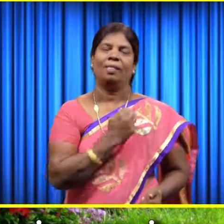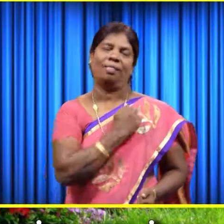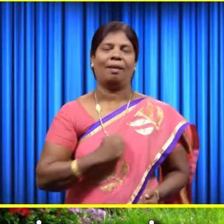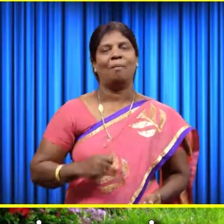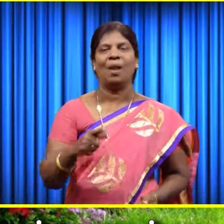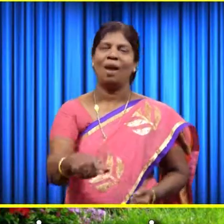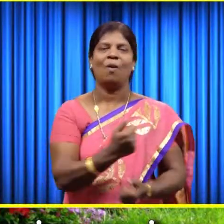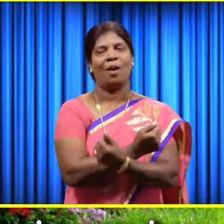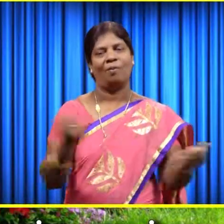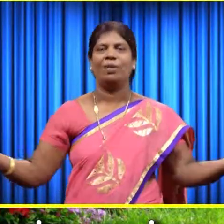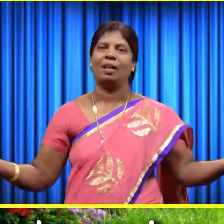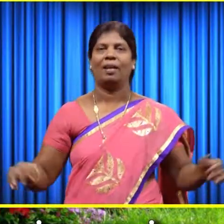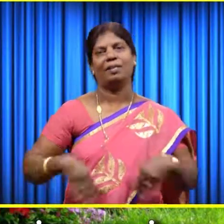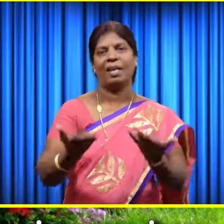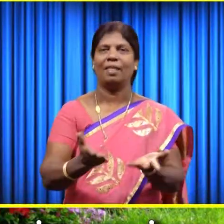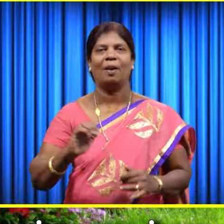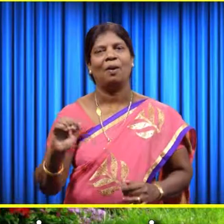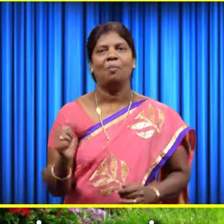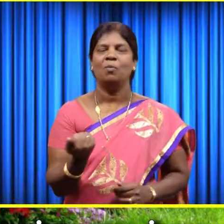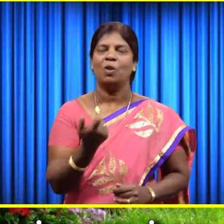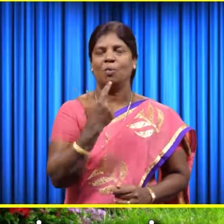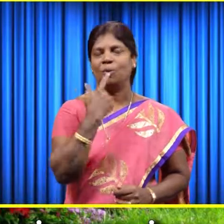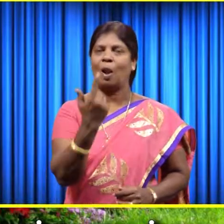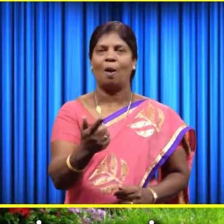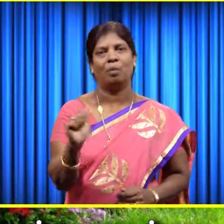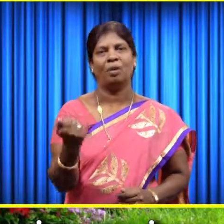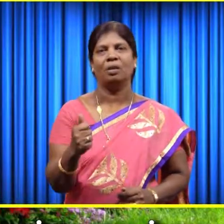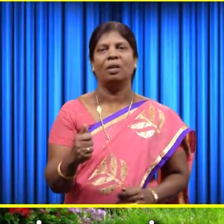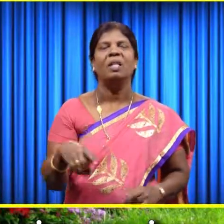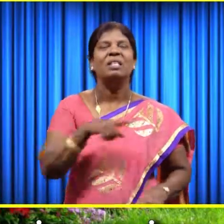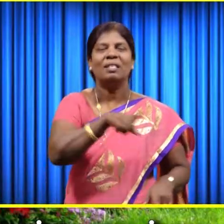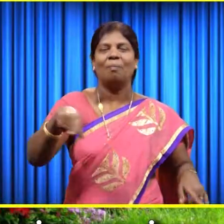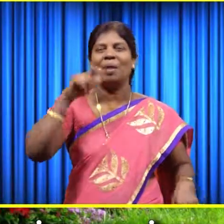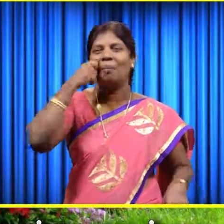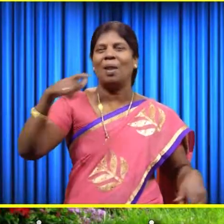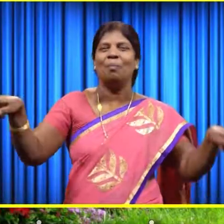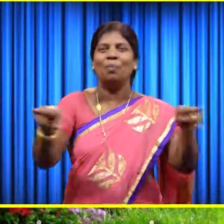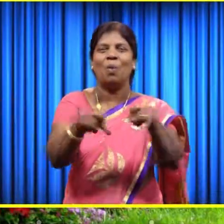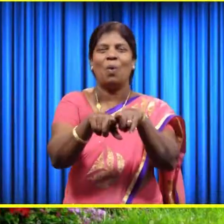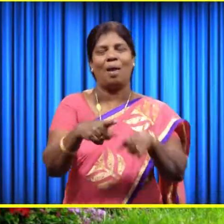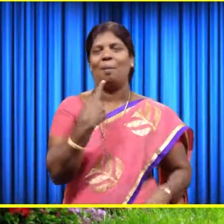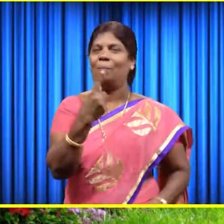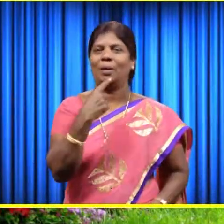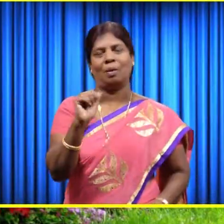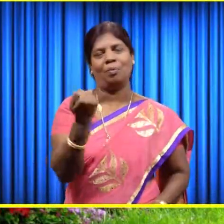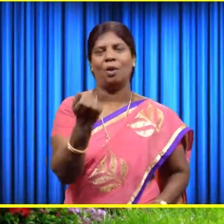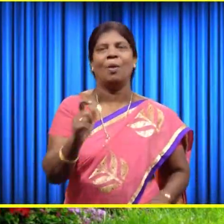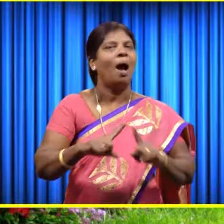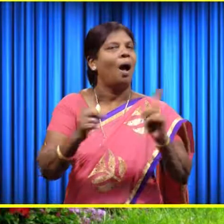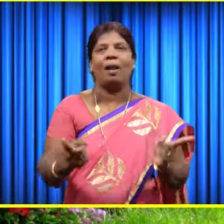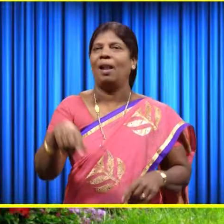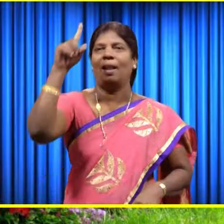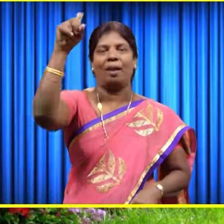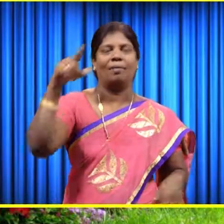திறமையாக காப்பாற்றி விட்டேன் என்று அவர் ஒரு சராசரியான மனிதனைப் போல பேசியிருக்க வேண்டும். ஆனால்